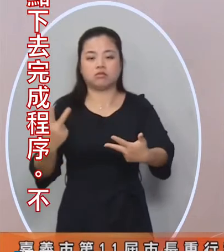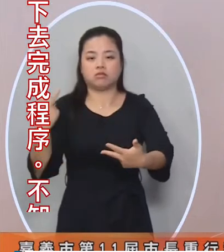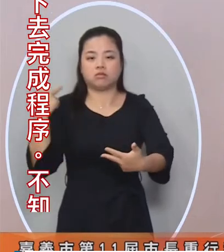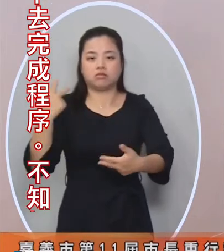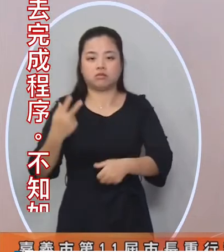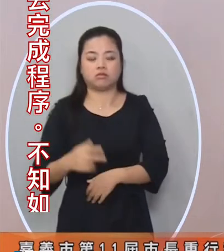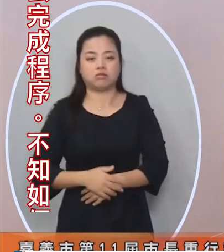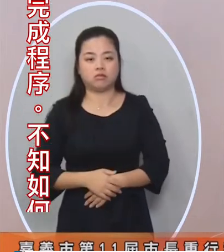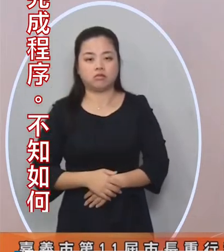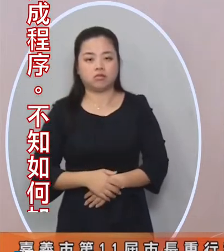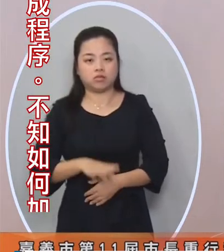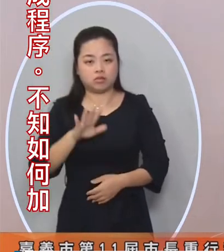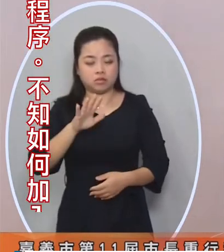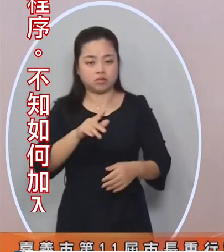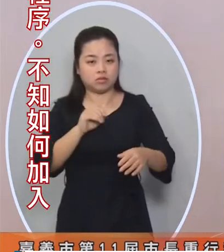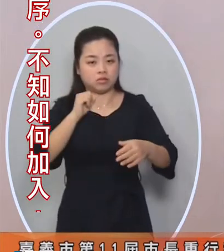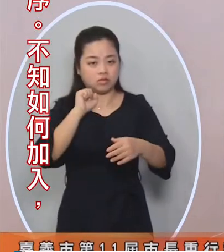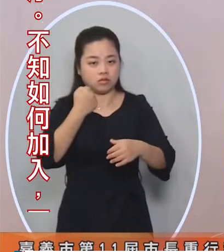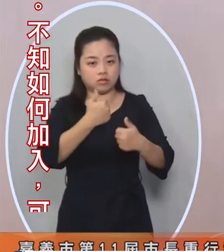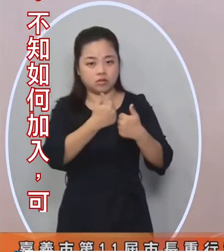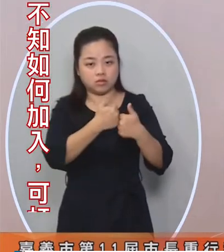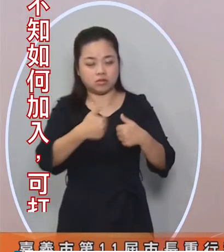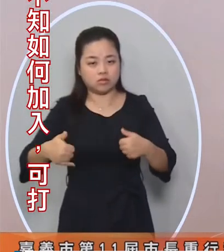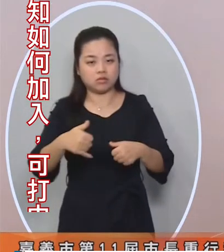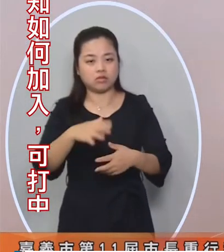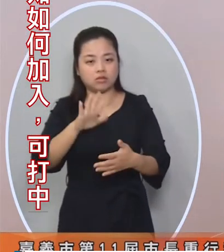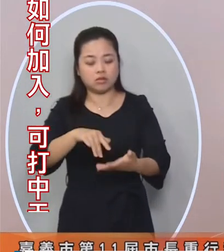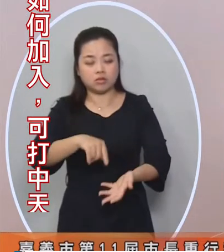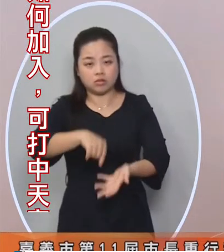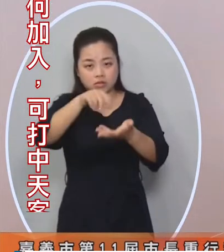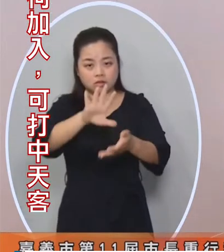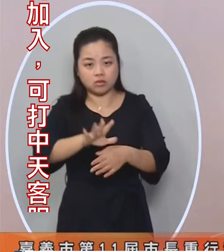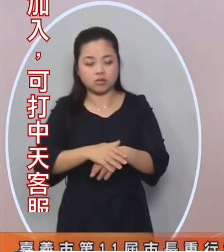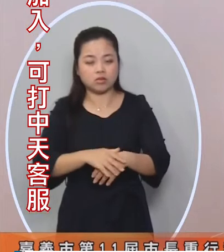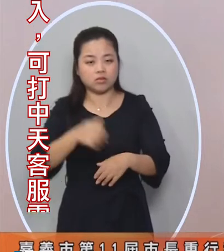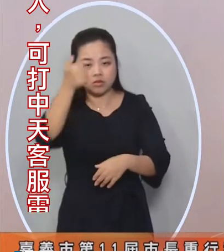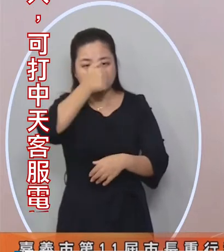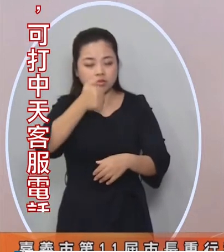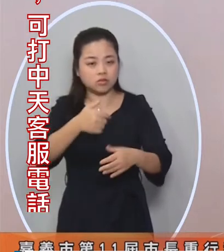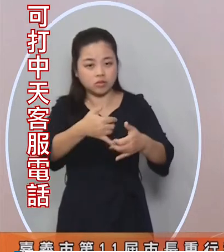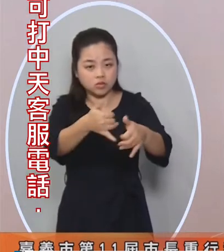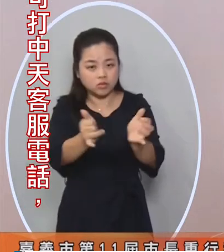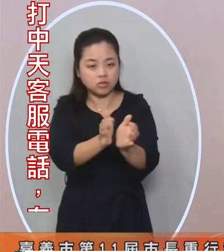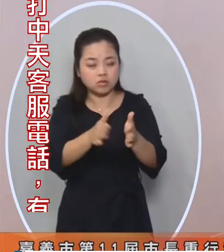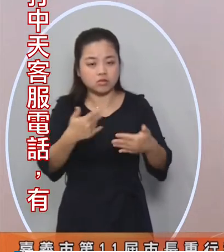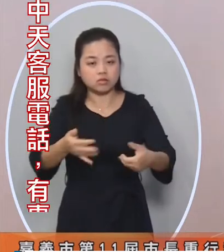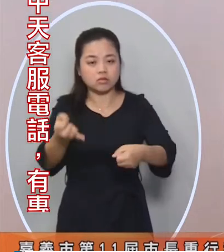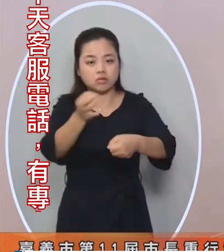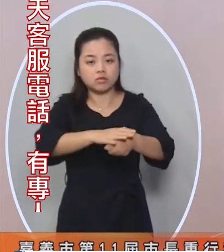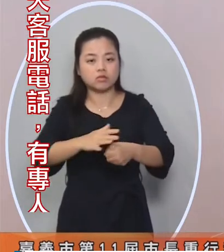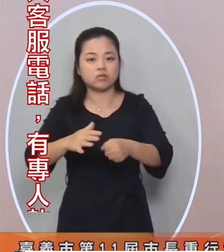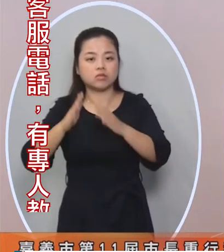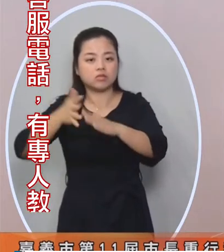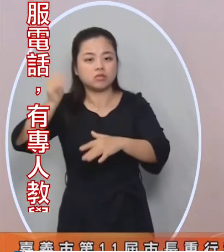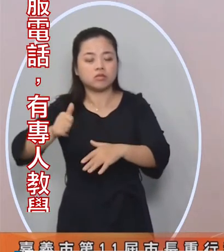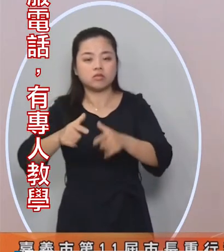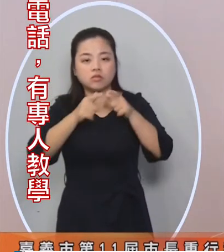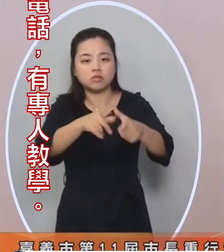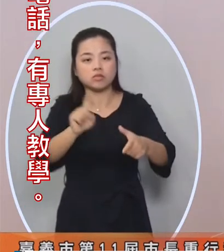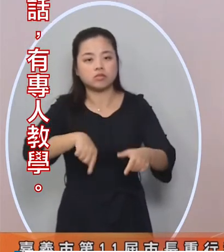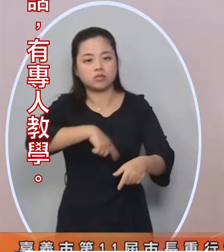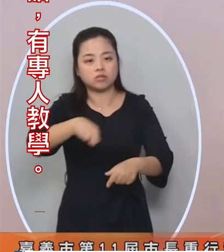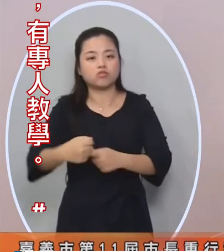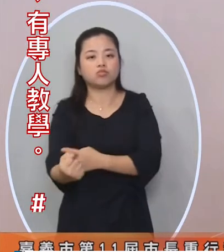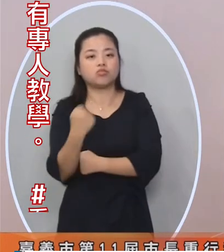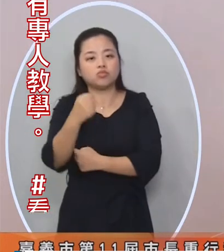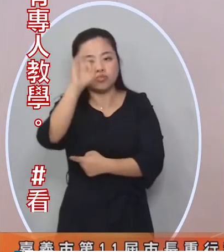会嘛提出质询，咱的议员问伊讲，老人族装假牙要不要来补助？吼、哦，咱市长的回答是讲，我们